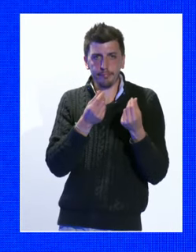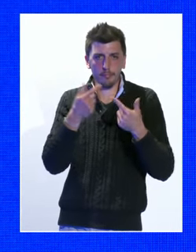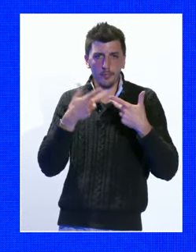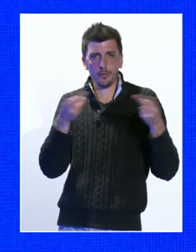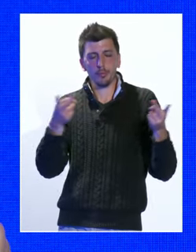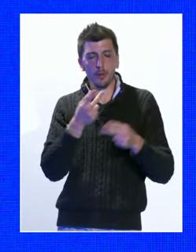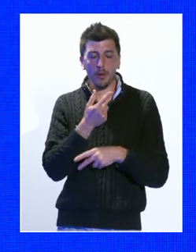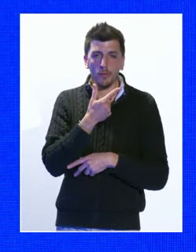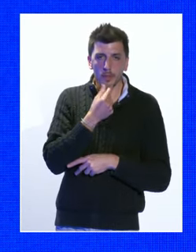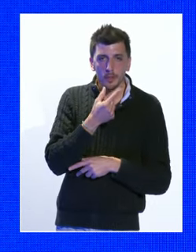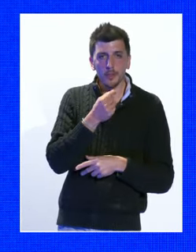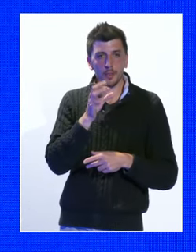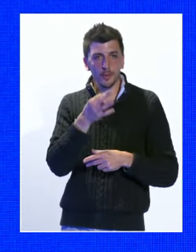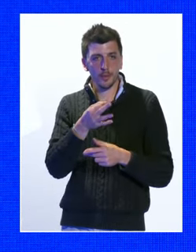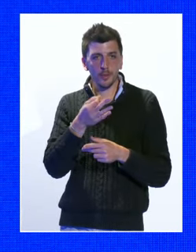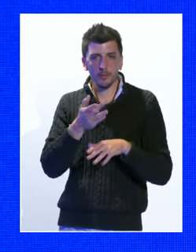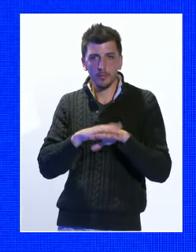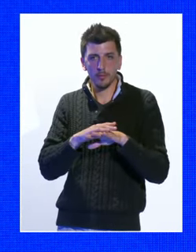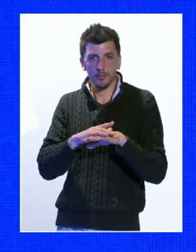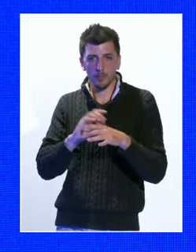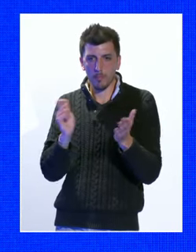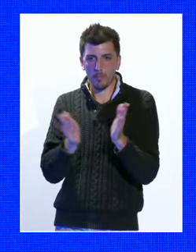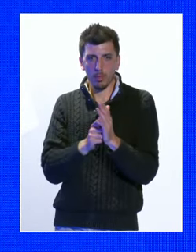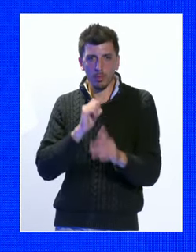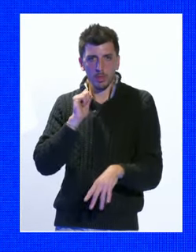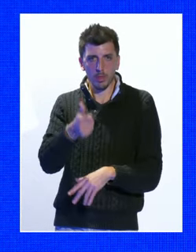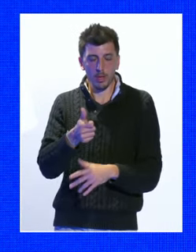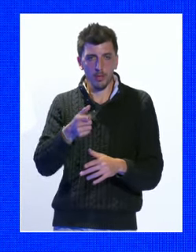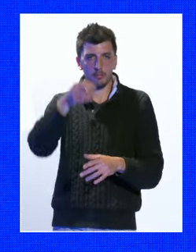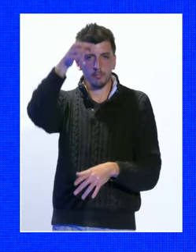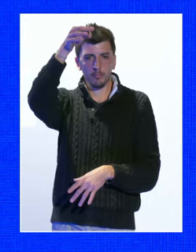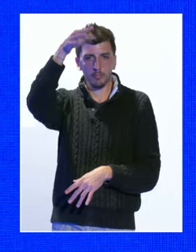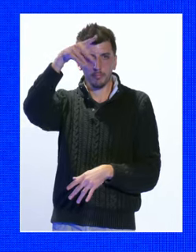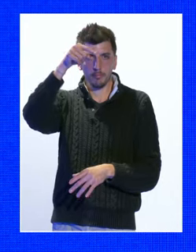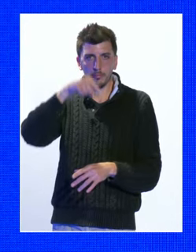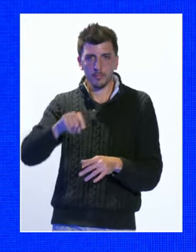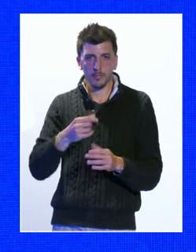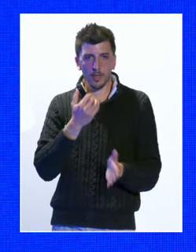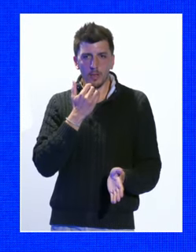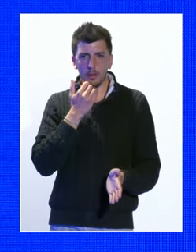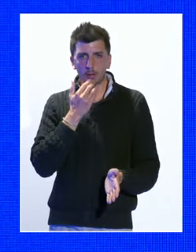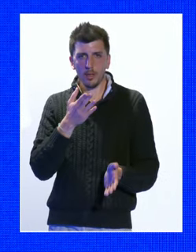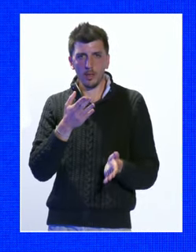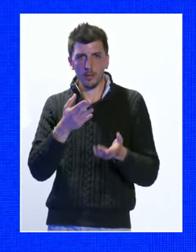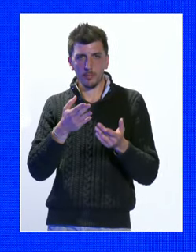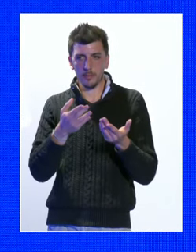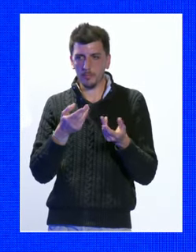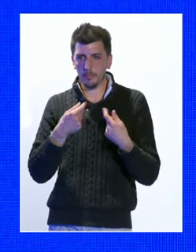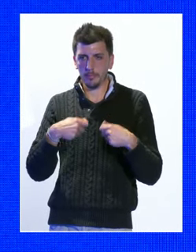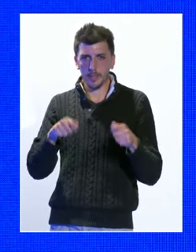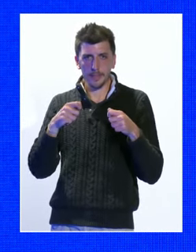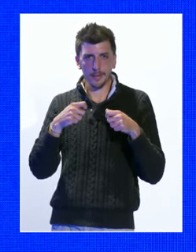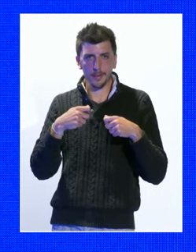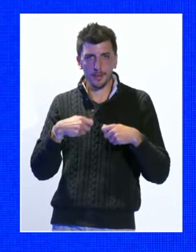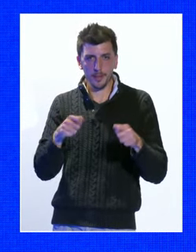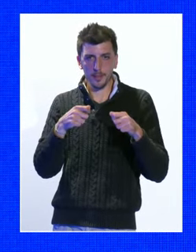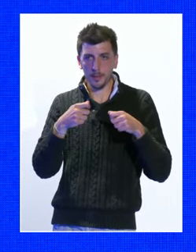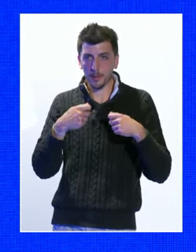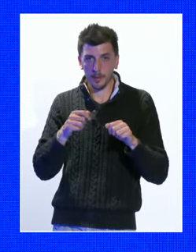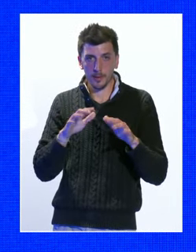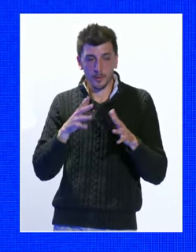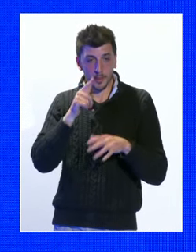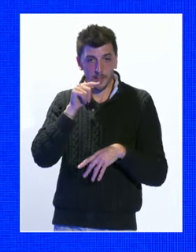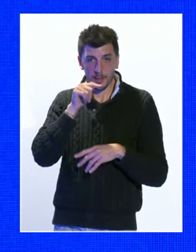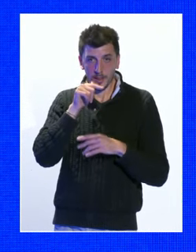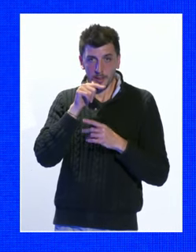et que le lendemain, la malédiction fera qu'il est impossible qu'on maintienne les